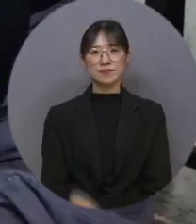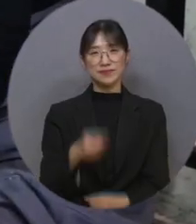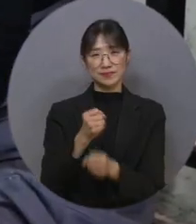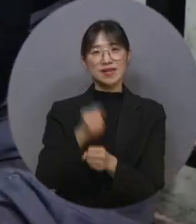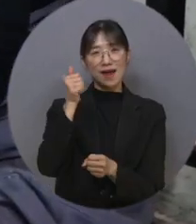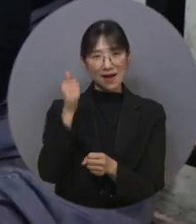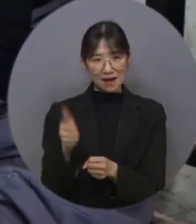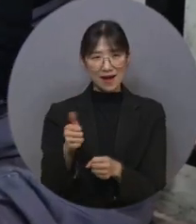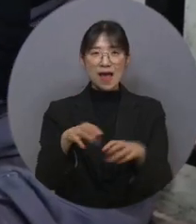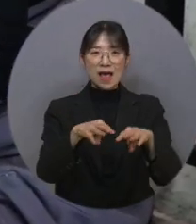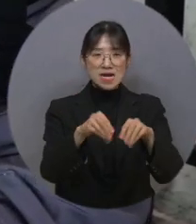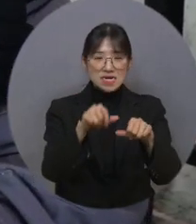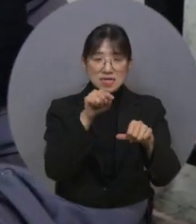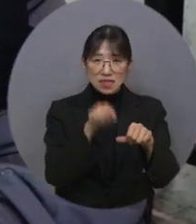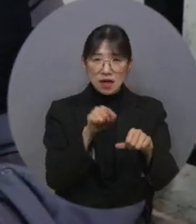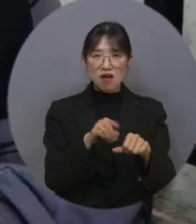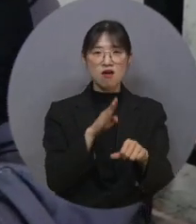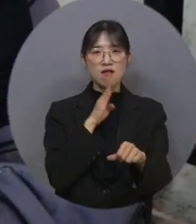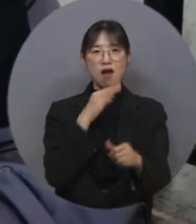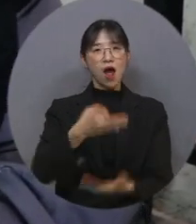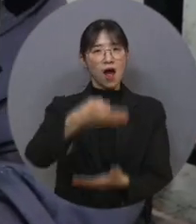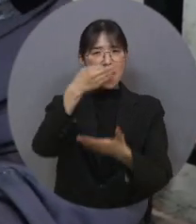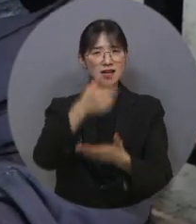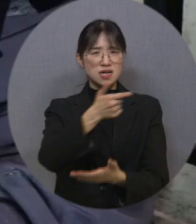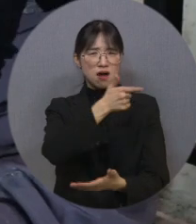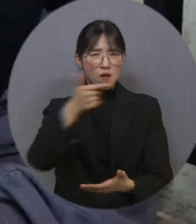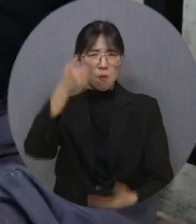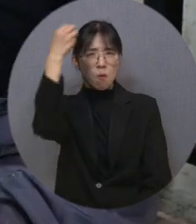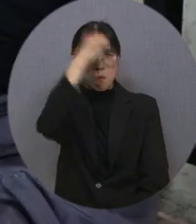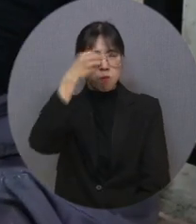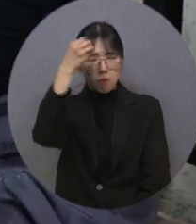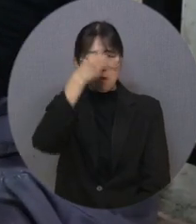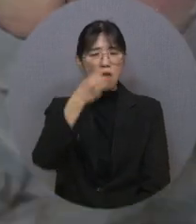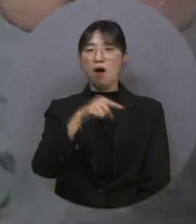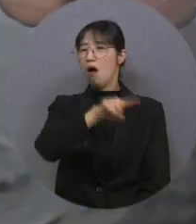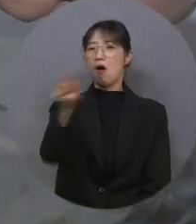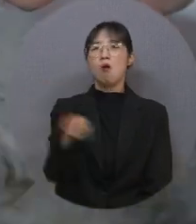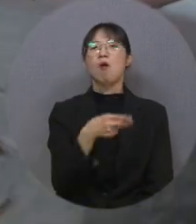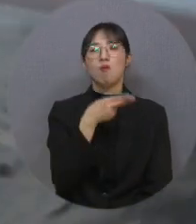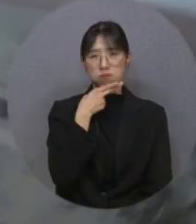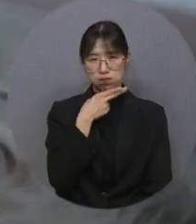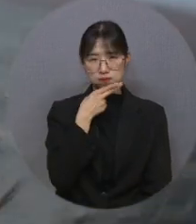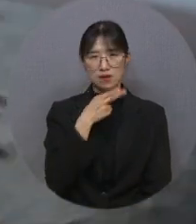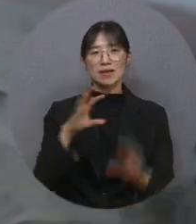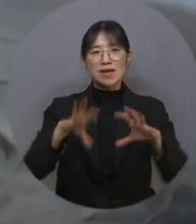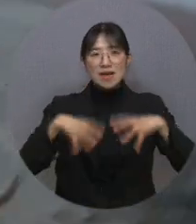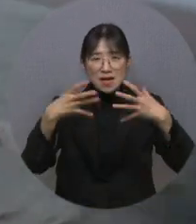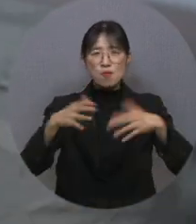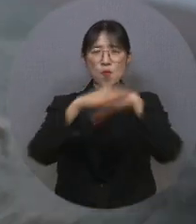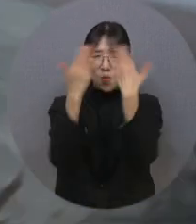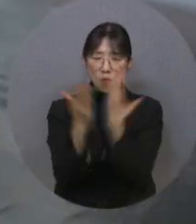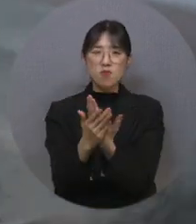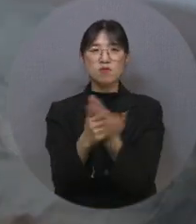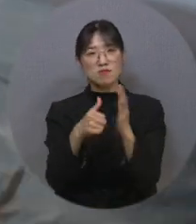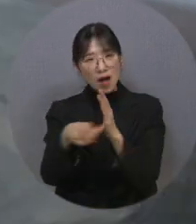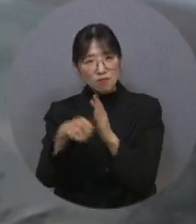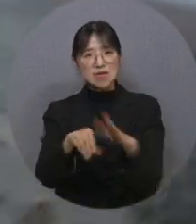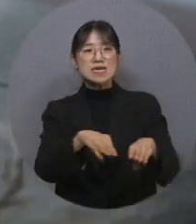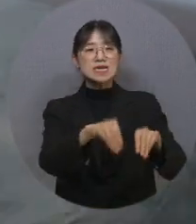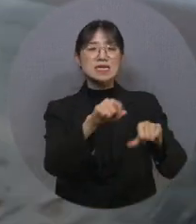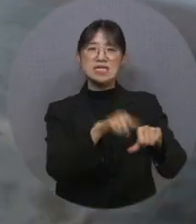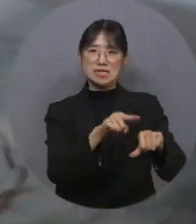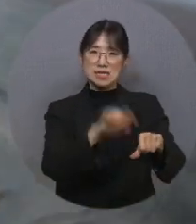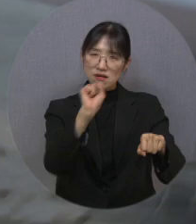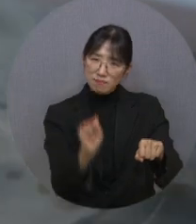작가는 흙만큼 무궁무진한 가치를 지닌 물질도 드물고 세상의 모든 사물은 흙으로부터